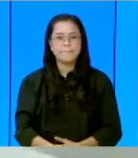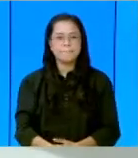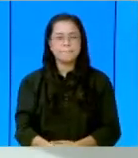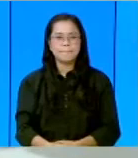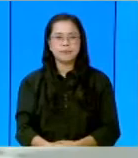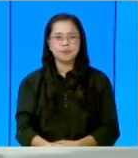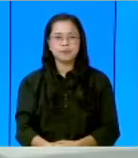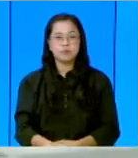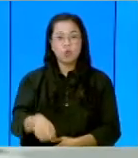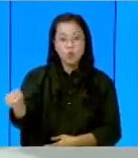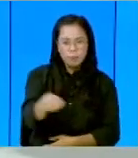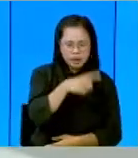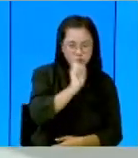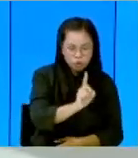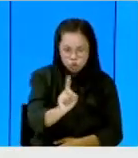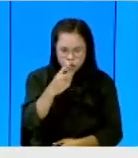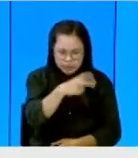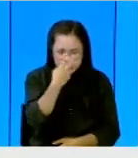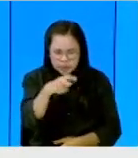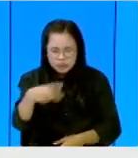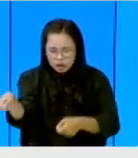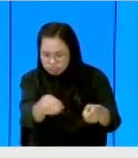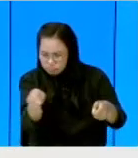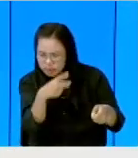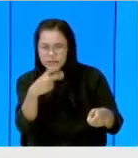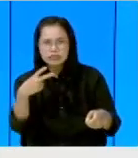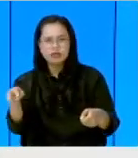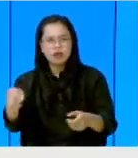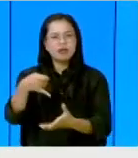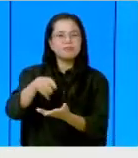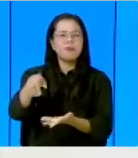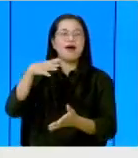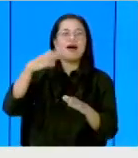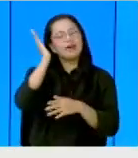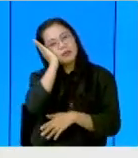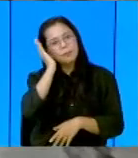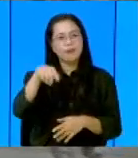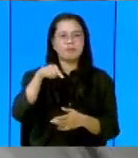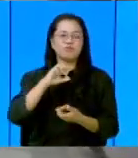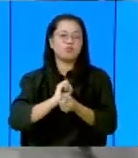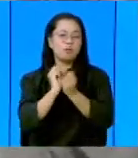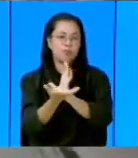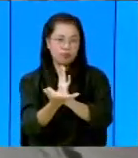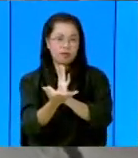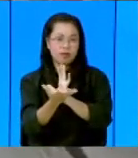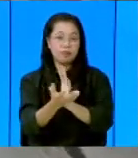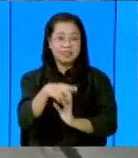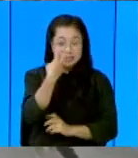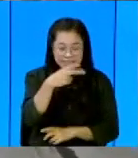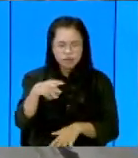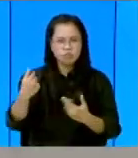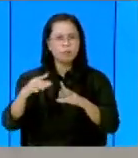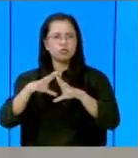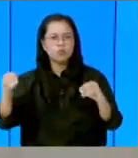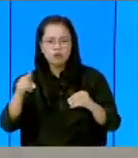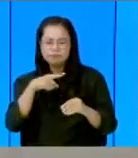Satu persatu koper jemaah dicek melalui mesin X-ray di Asrama Haji Sukolilo, Surabaya. Dari pemeriksaan, petugas menyita